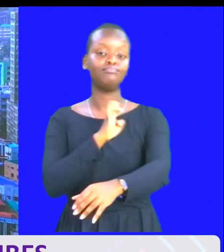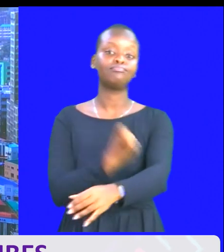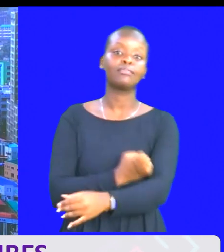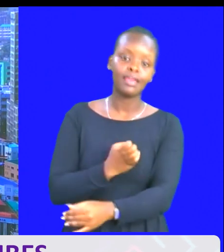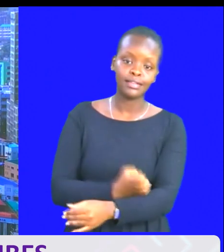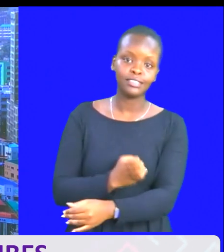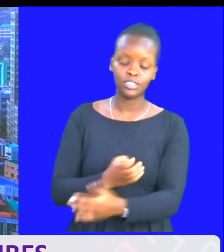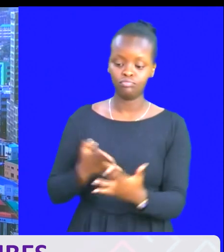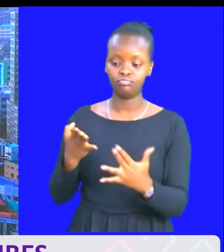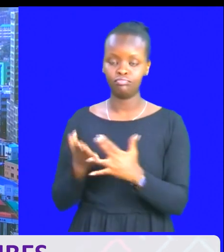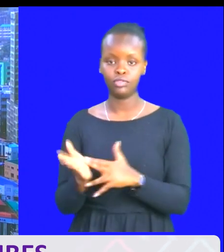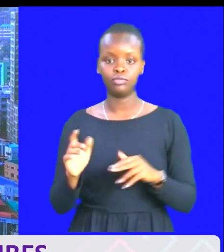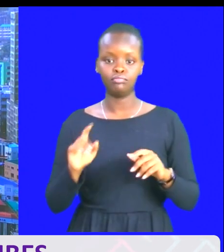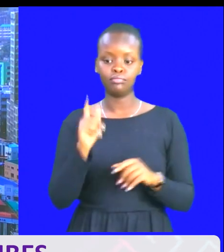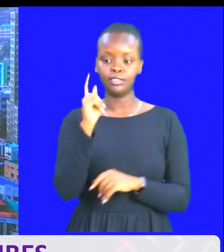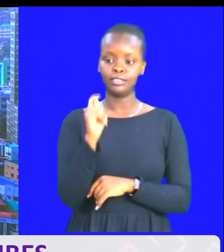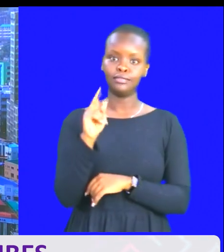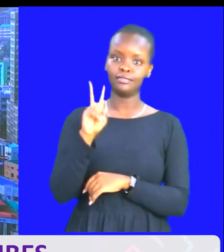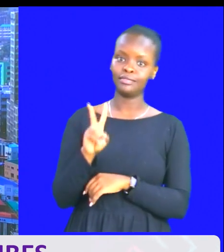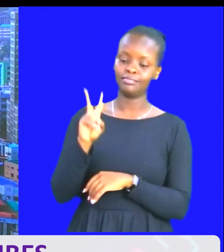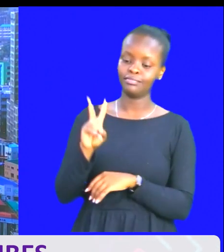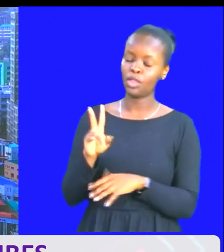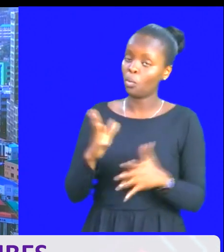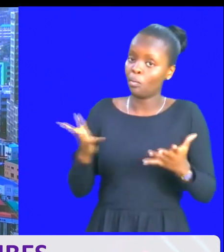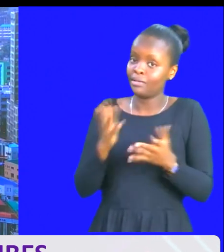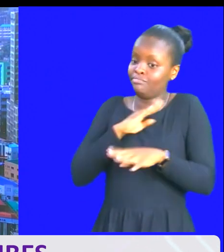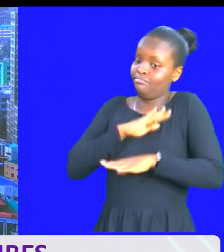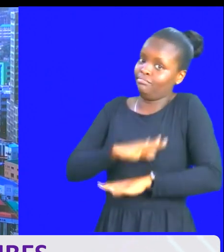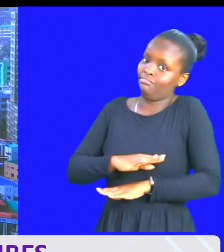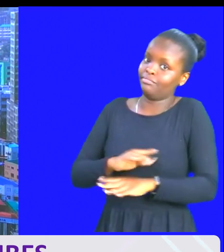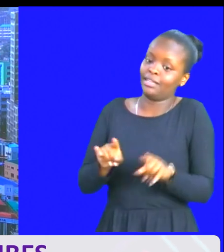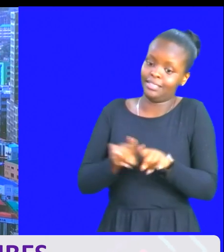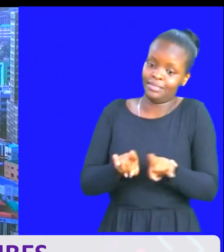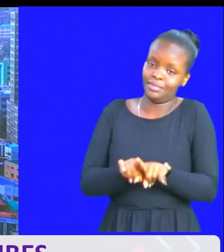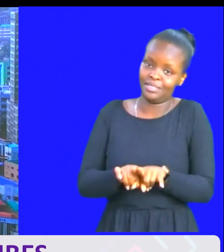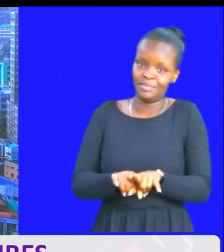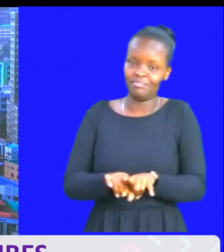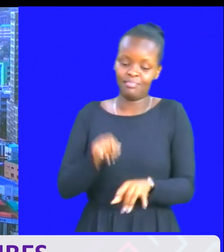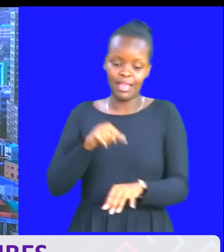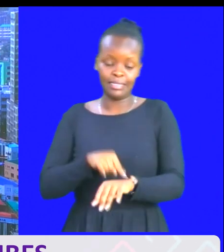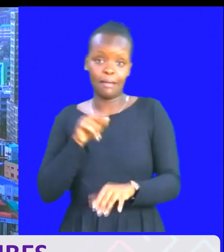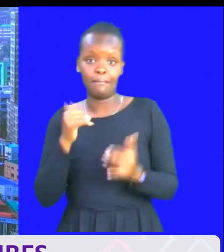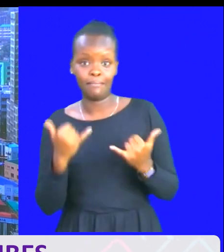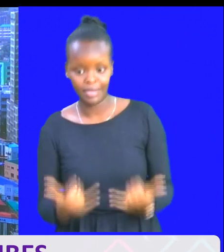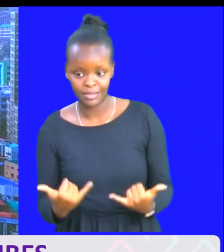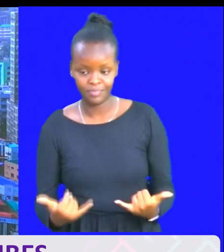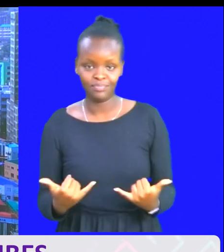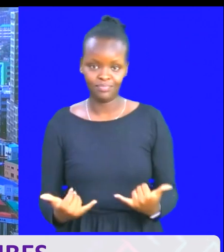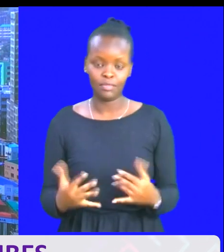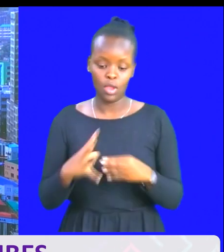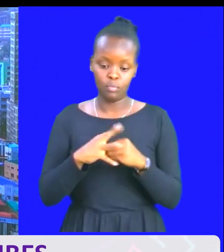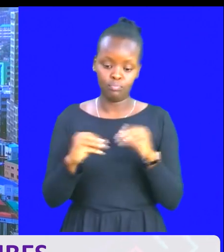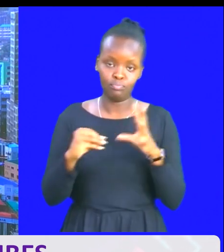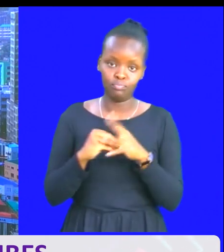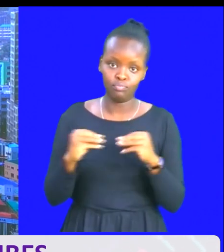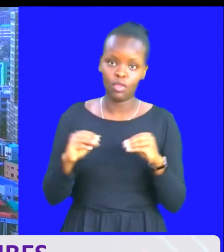through your stereos tonight. Kama ni TV pale. Malume tulia pale, usha nikuambia. Wata kitu moja nibambanga ya. Masa kama sahi, which is at the comfort for wherever